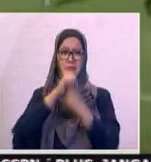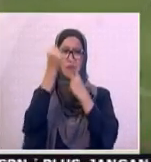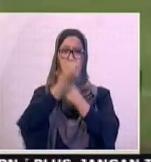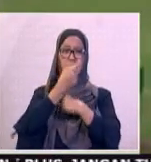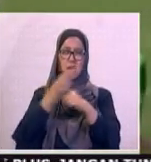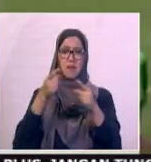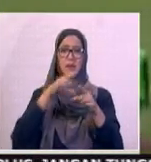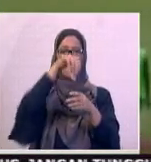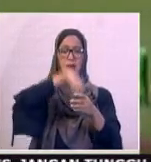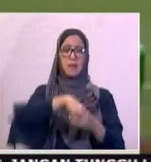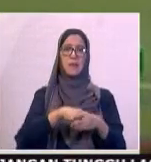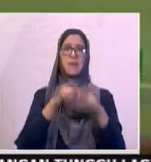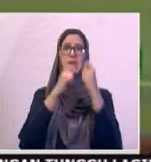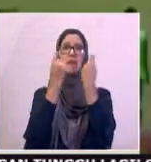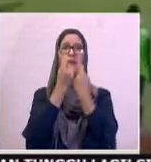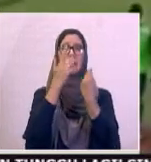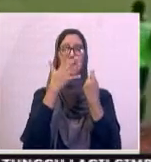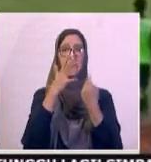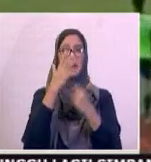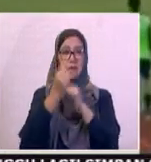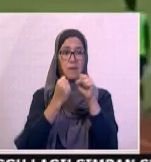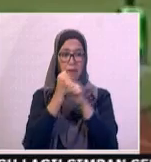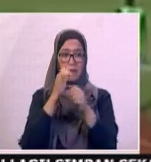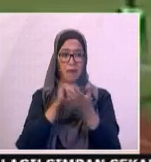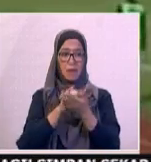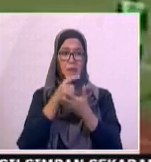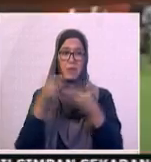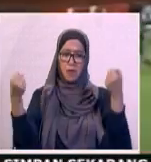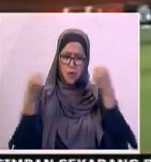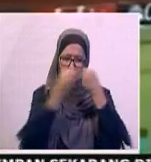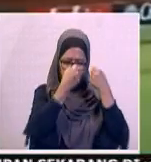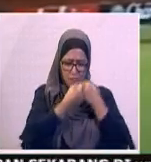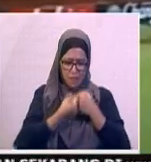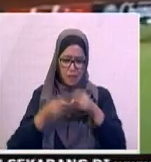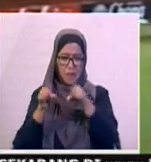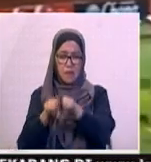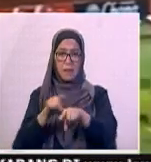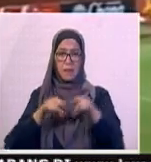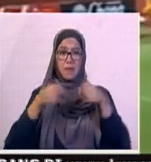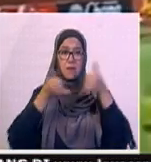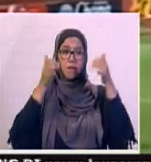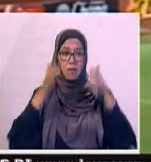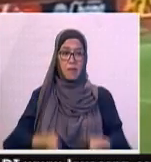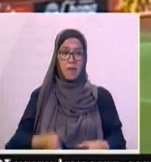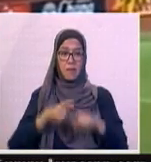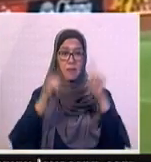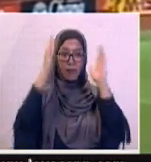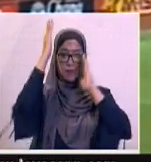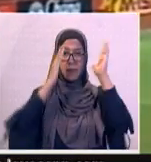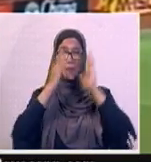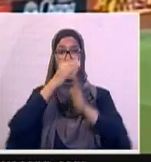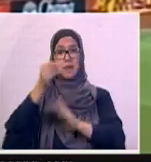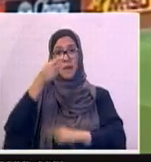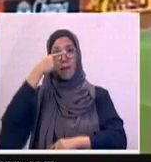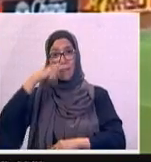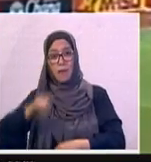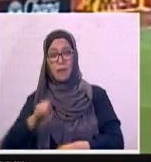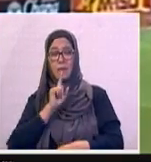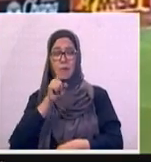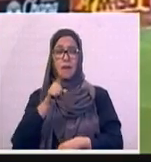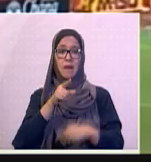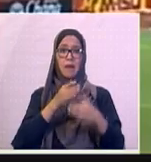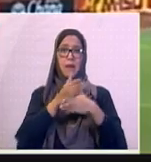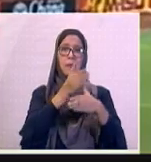tahun. Pergaduhan yang berlaku melibatkan pemain kedua-dua pasukan Malaysia dan Thailand di penghujung perlawanan sedikit menjejaskan perlawanan